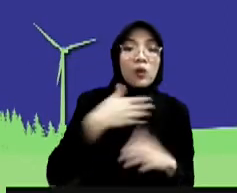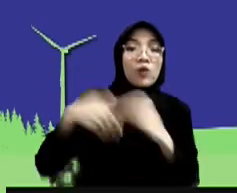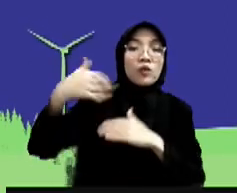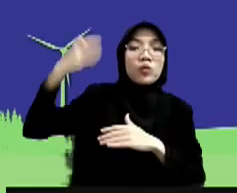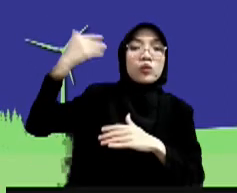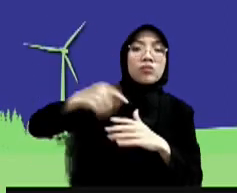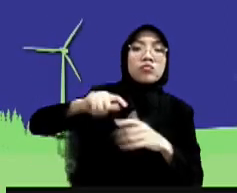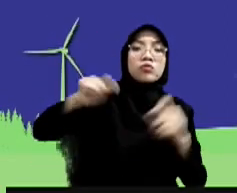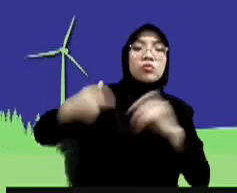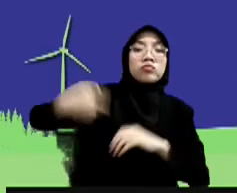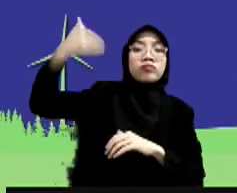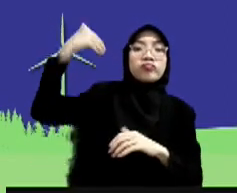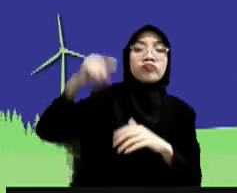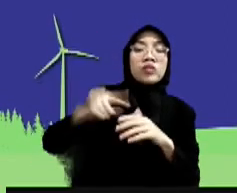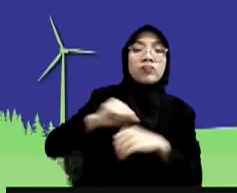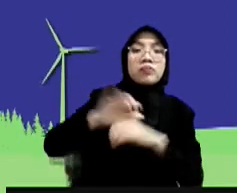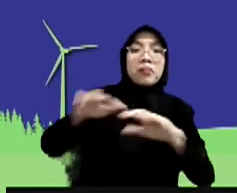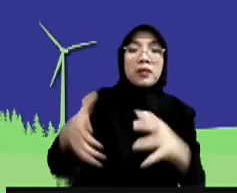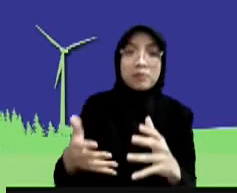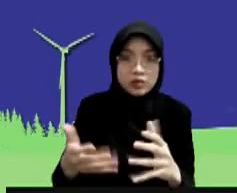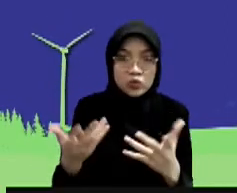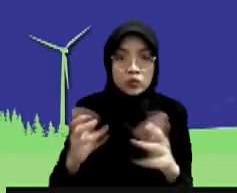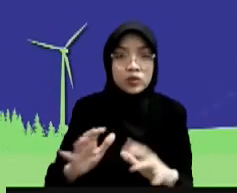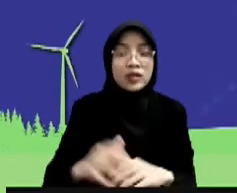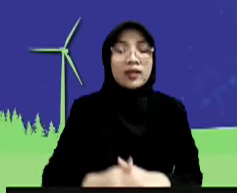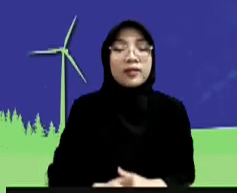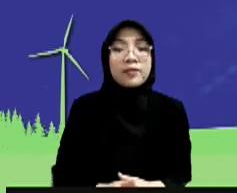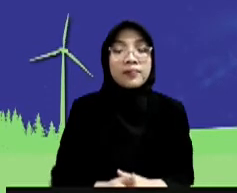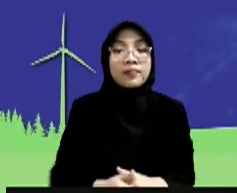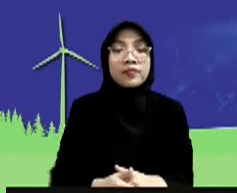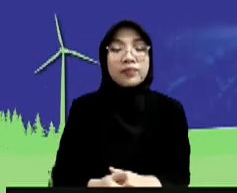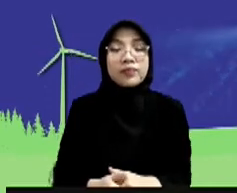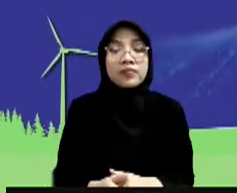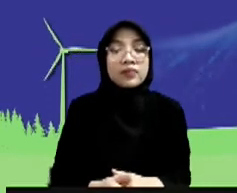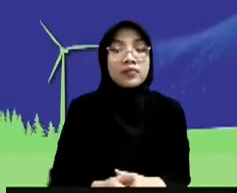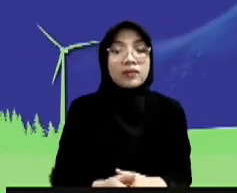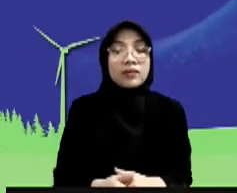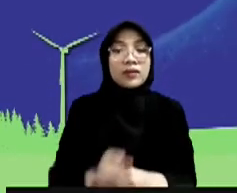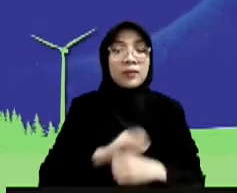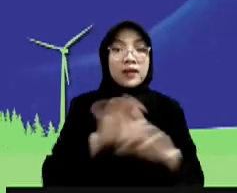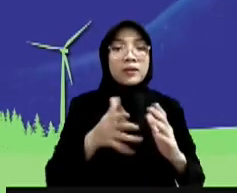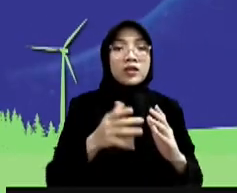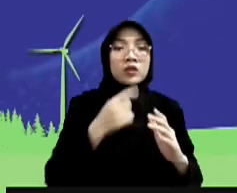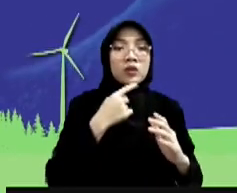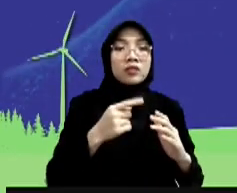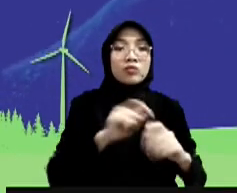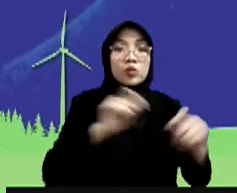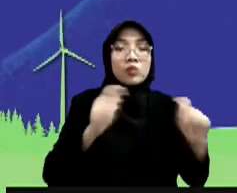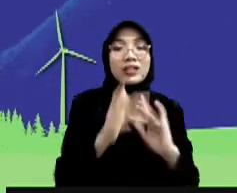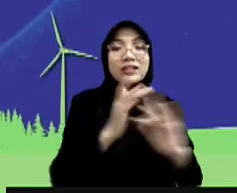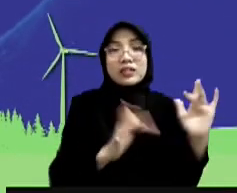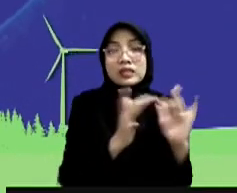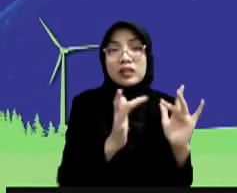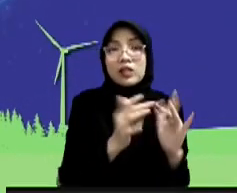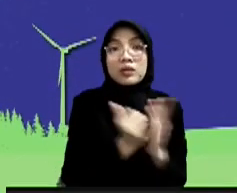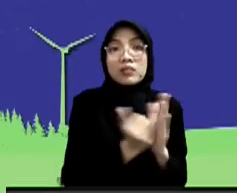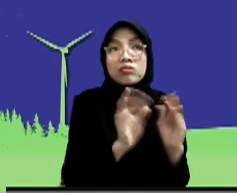apalagi semenjak pandemi ya Semenjak pandemi itu yang namanya dari sisi digitalization itu sangat